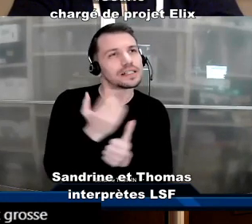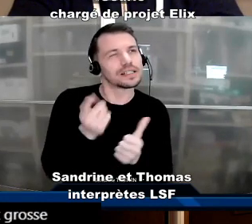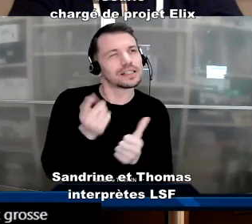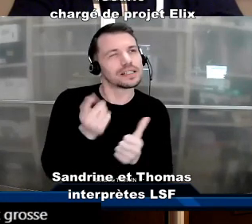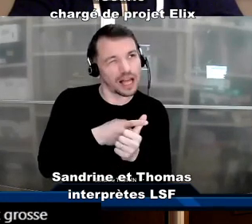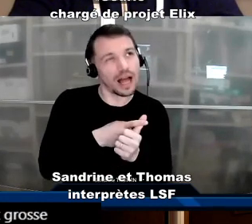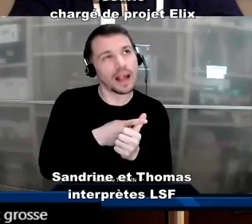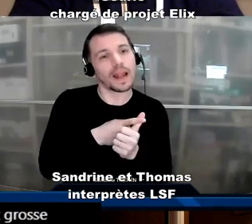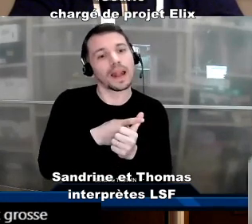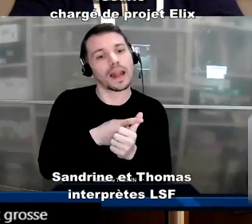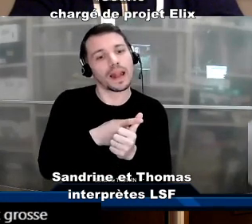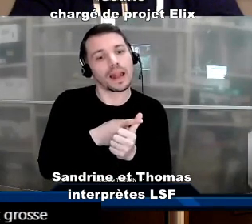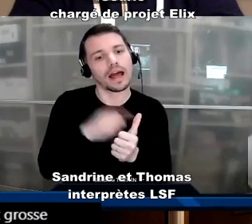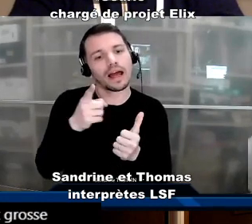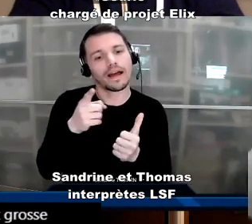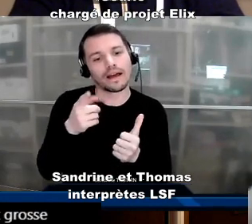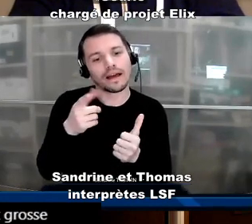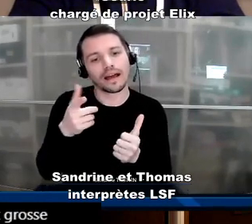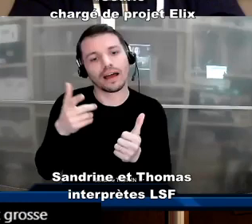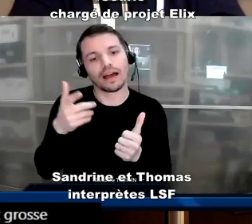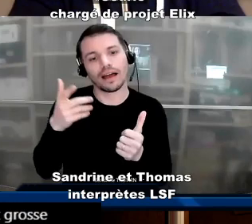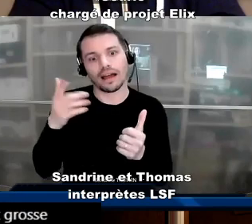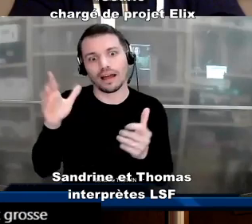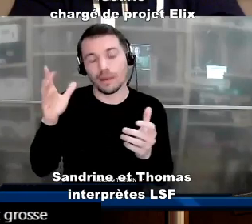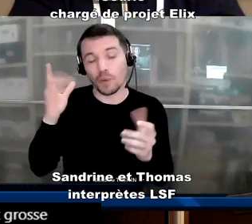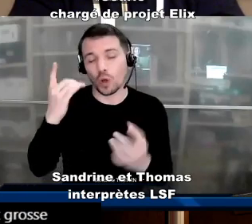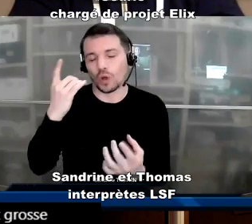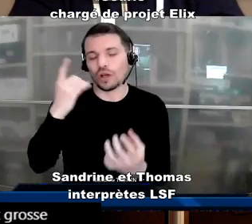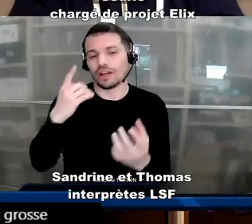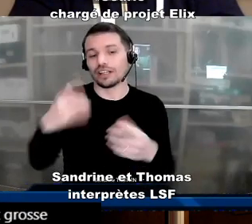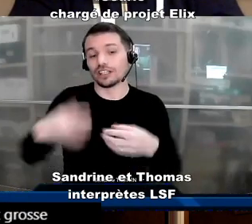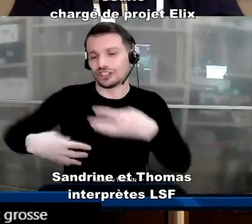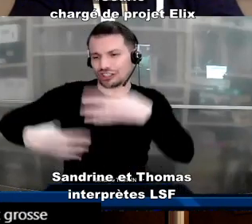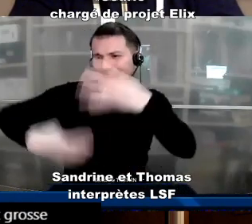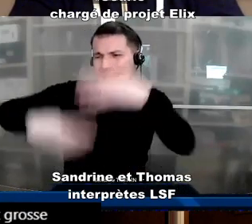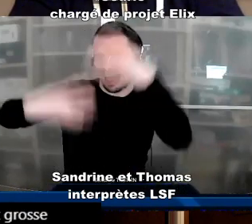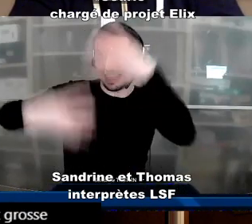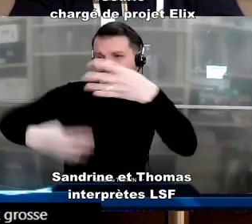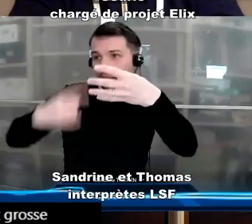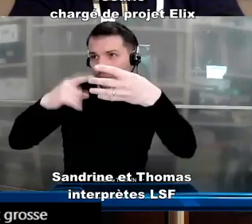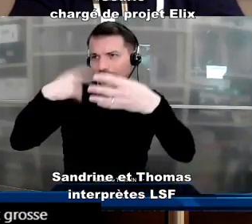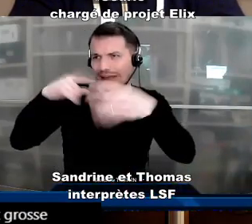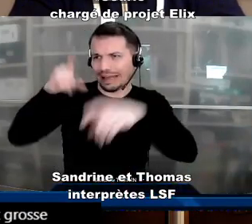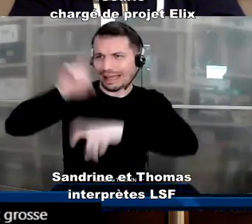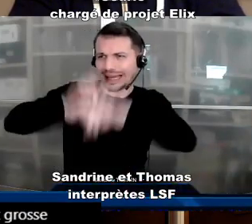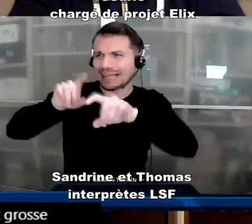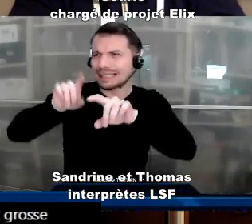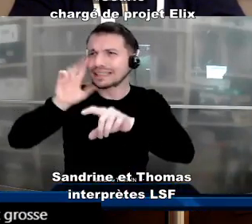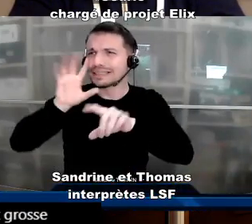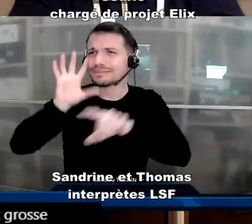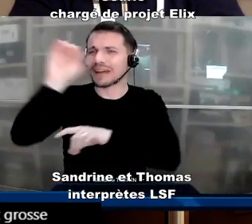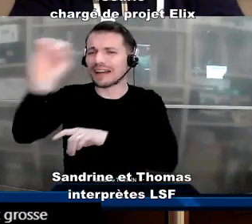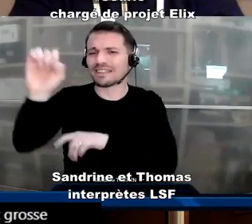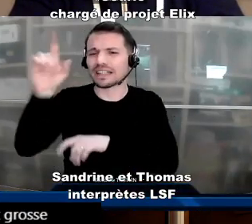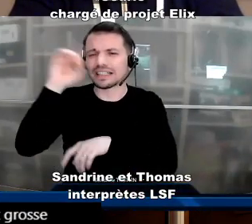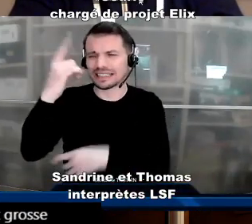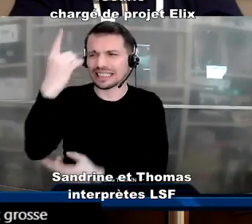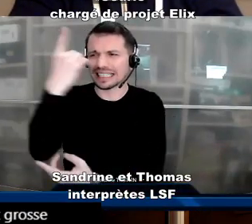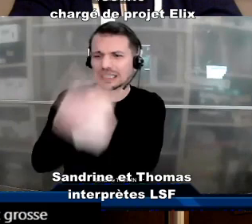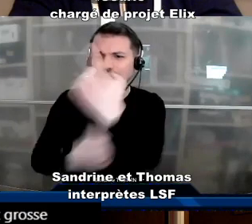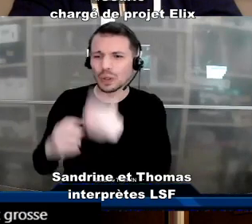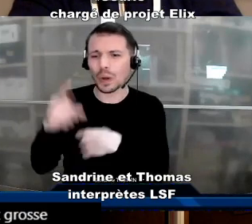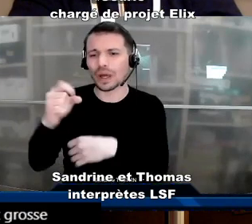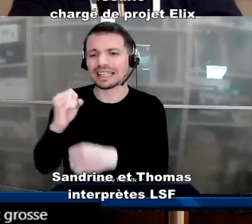Alors, avant que ça se perde un peu dans l'historique du chat, il y avait quelques questions. Tout à l'heure, Sébastien, tu disais qu'il y avait